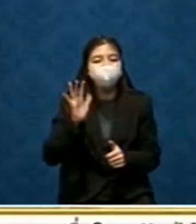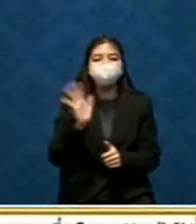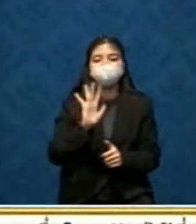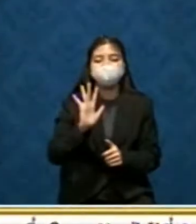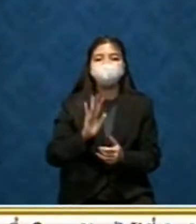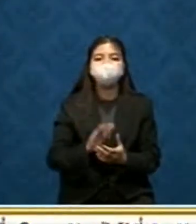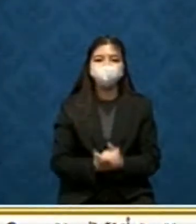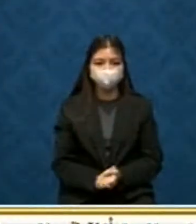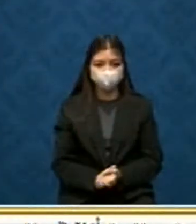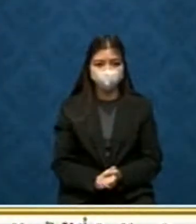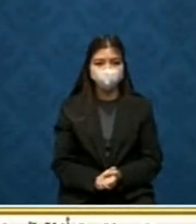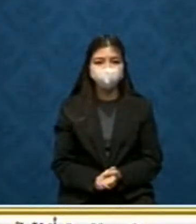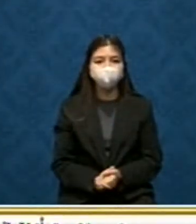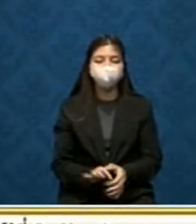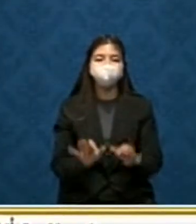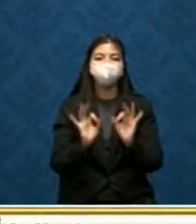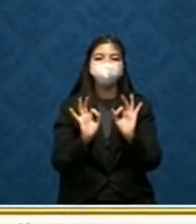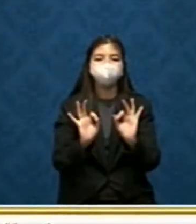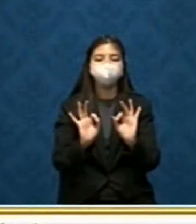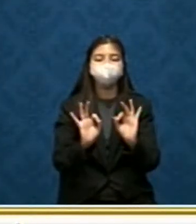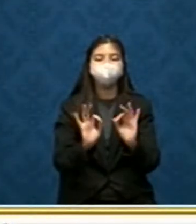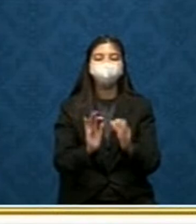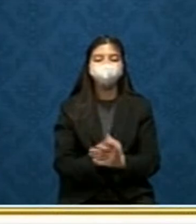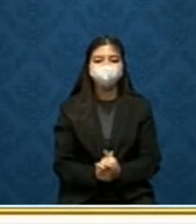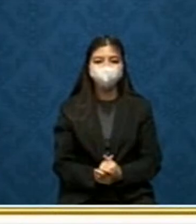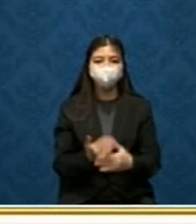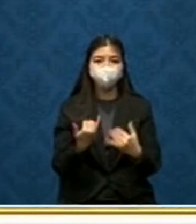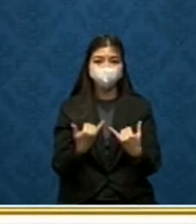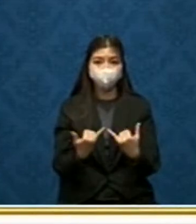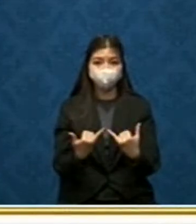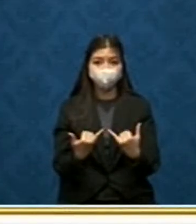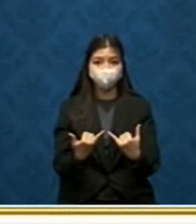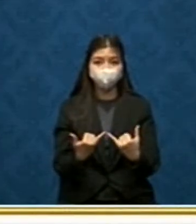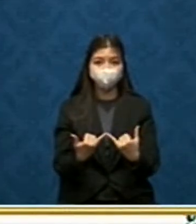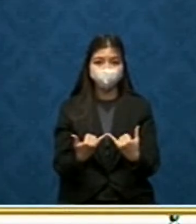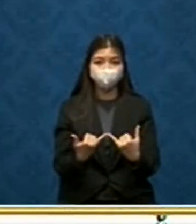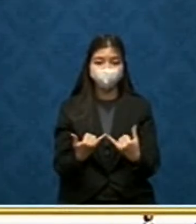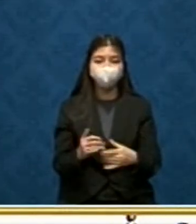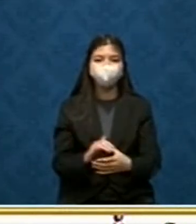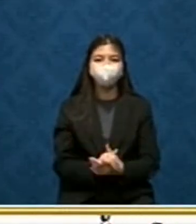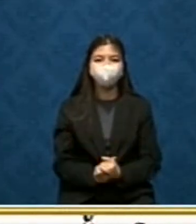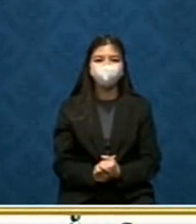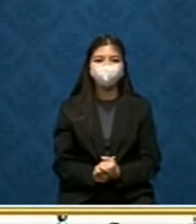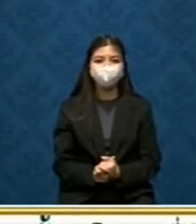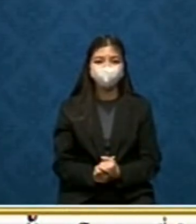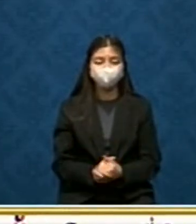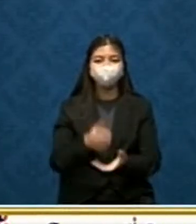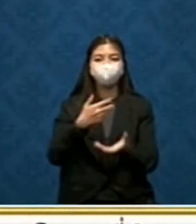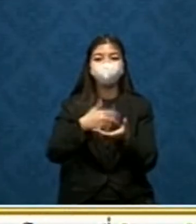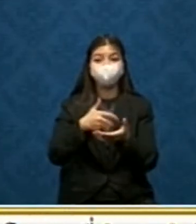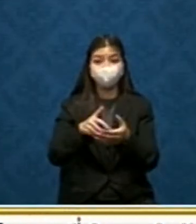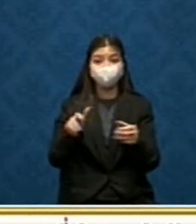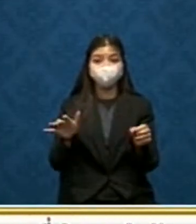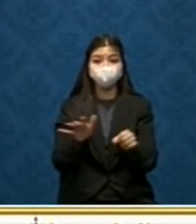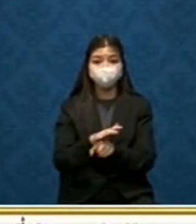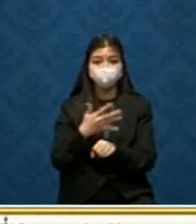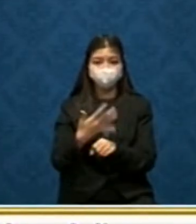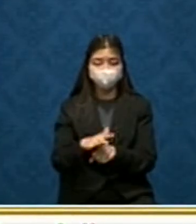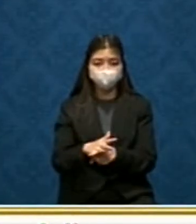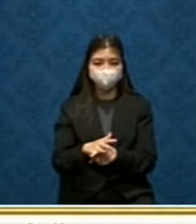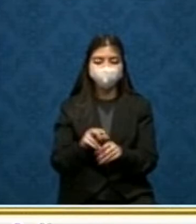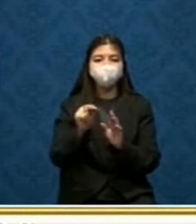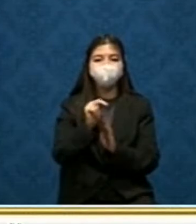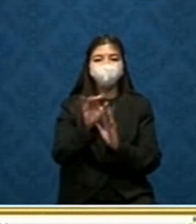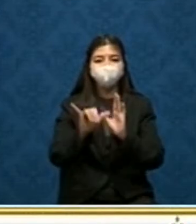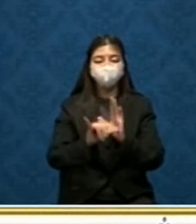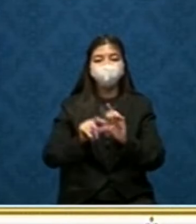ใช่ Bennพวกับน Warnerยบ